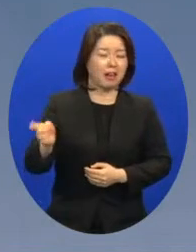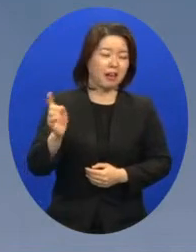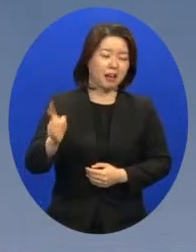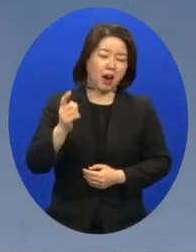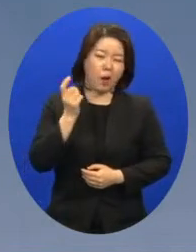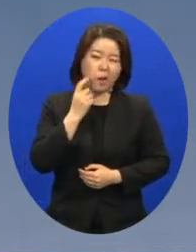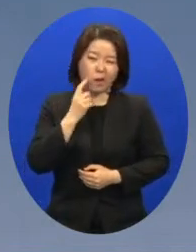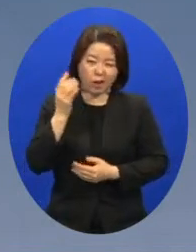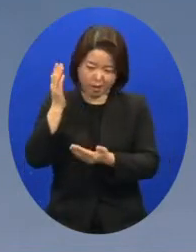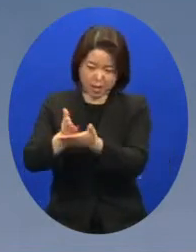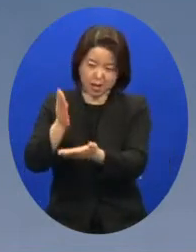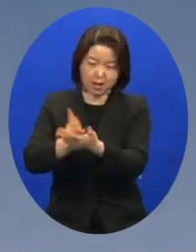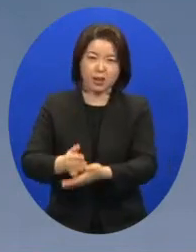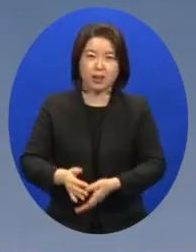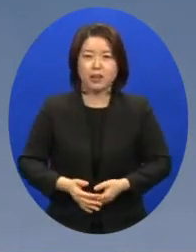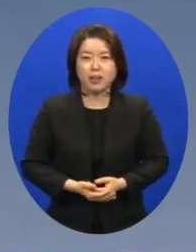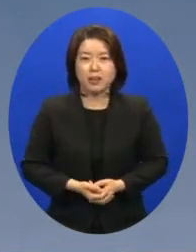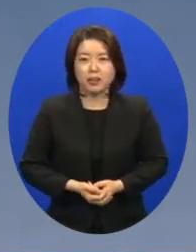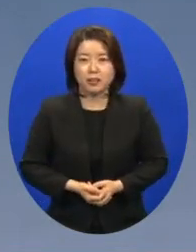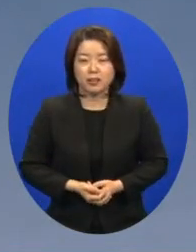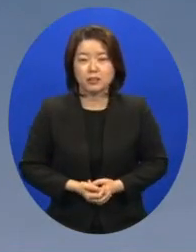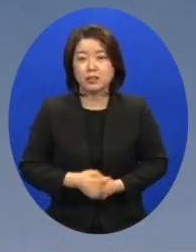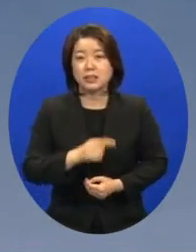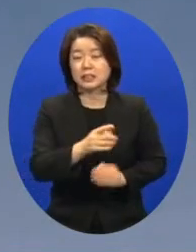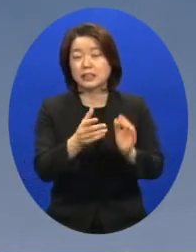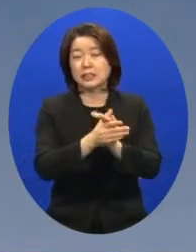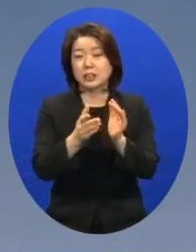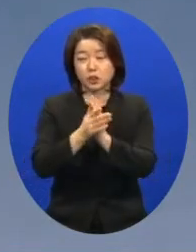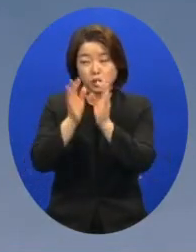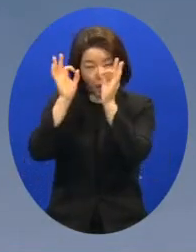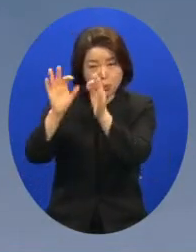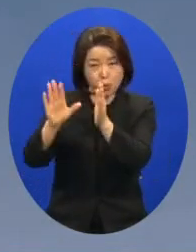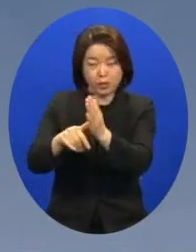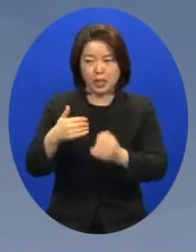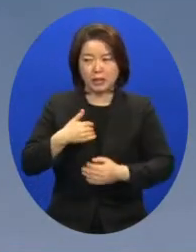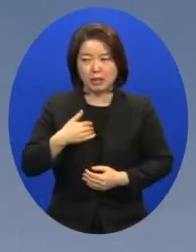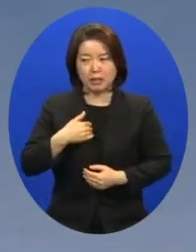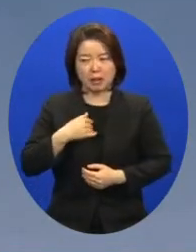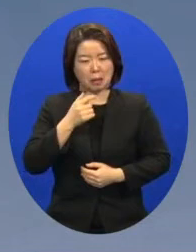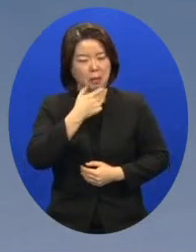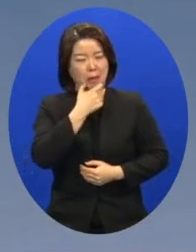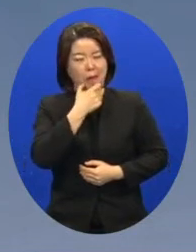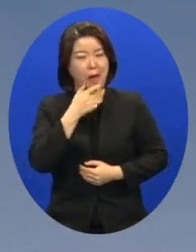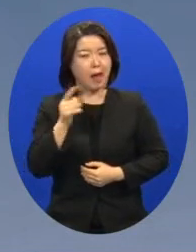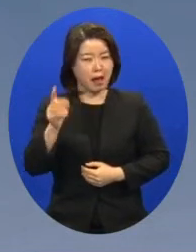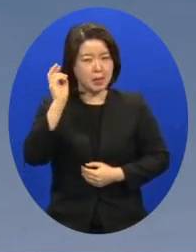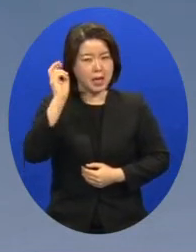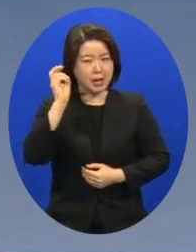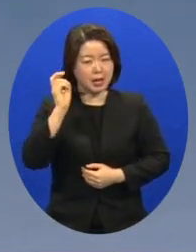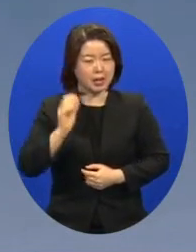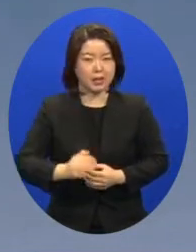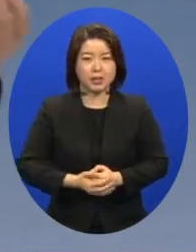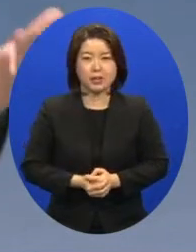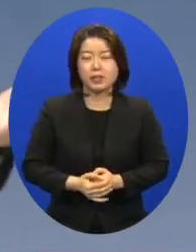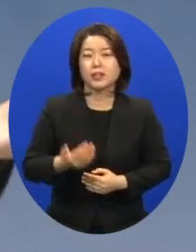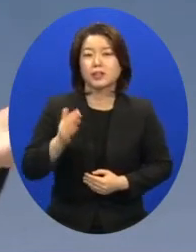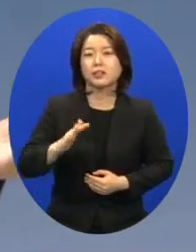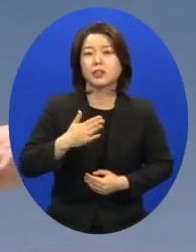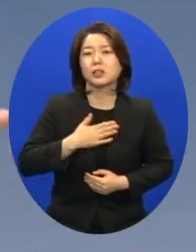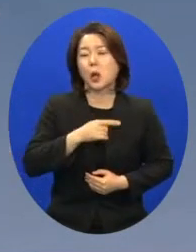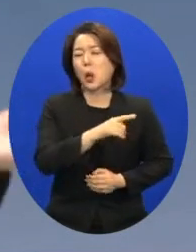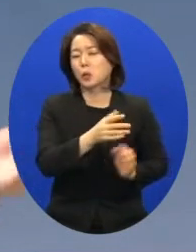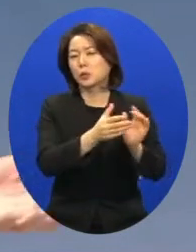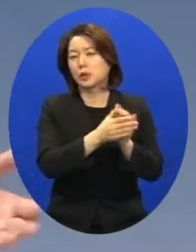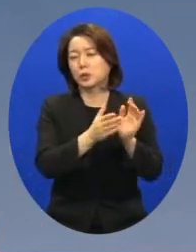마 그 친구가 보기에는 제가 아마 눈에 가시처럼 느껴졌던 거야 입니다 근데 저는 그 친구가